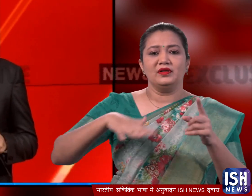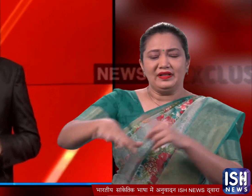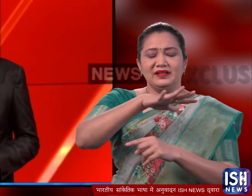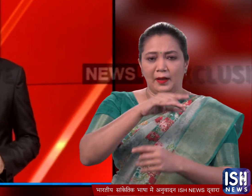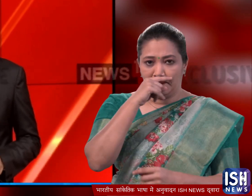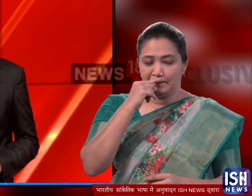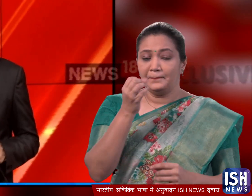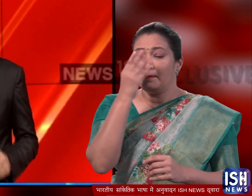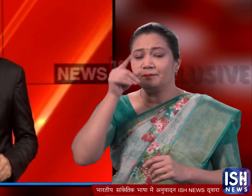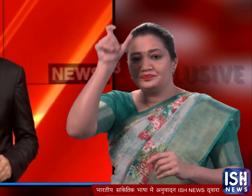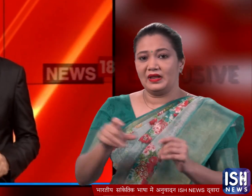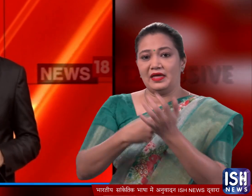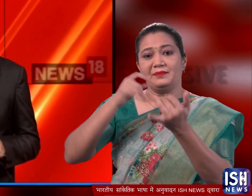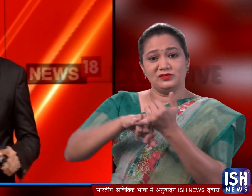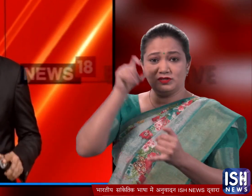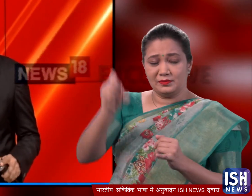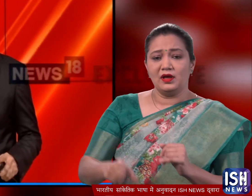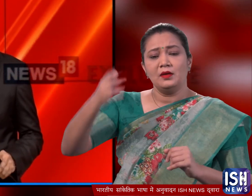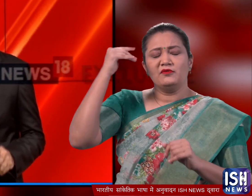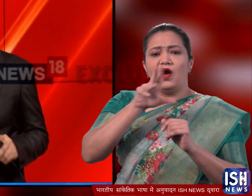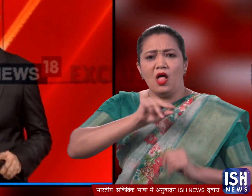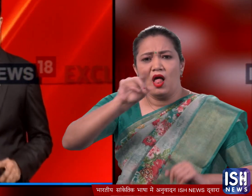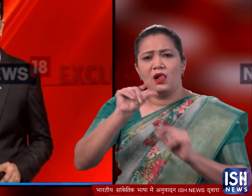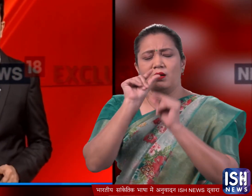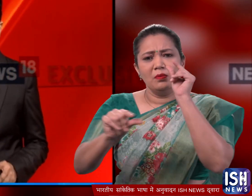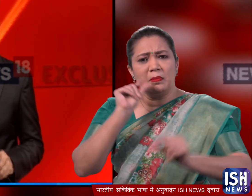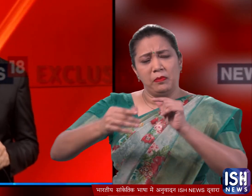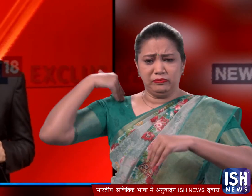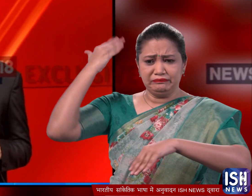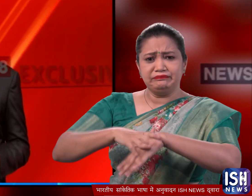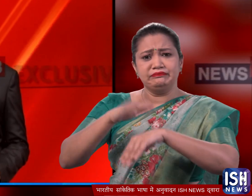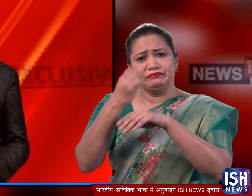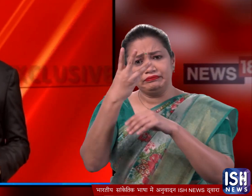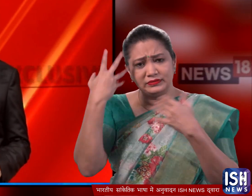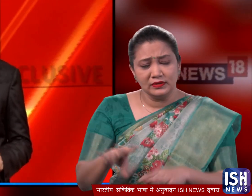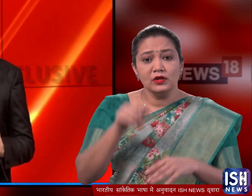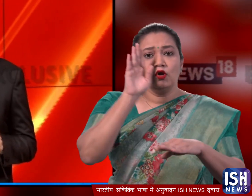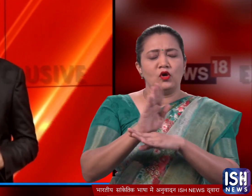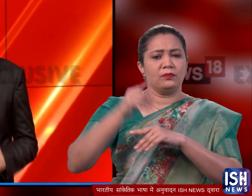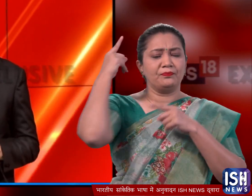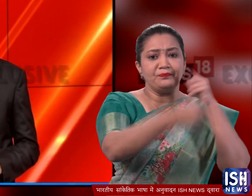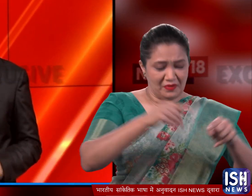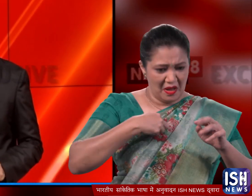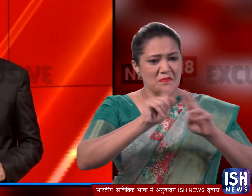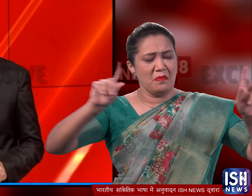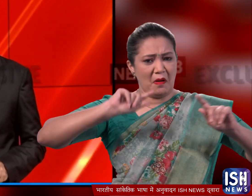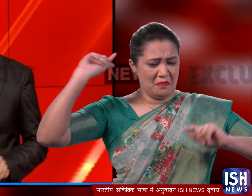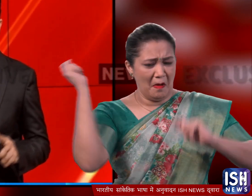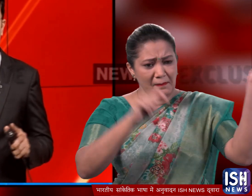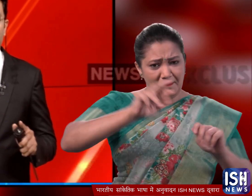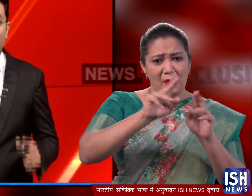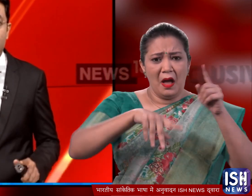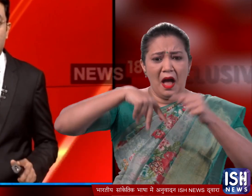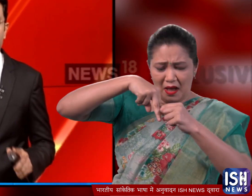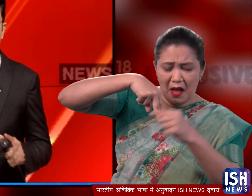से बीजेपी विधायक रामेश्वर शर्मा विवादित बयानों के लिए पहले से मशहूर हैं, जिन्होंने इस बार कांग्रेस के नेताओं के घुटने तोड़ने का बयान दिया,